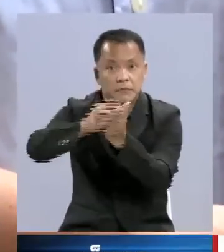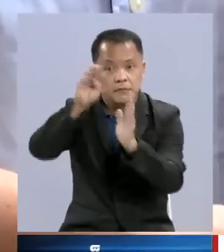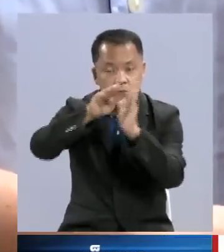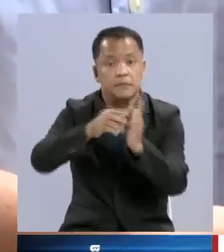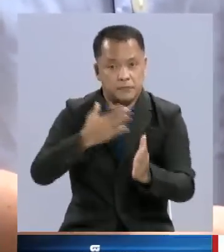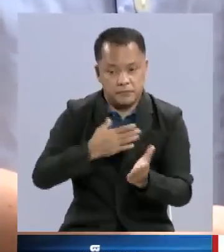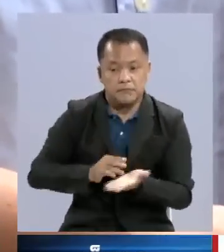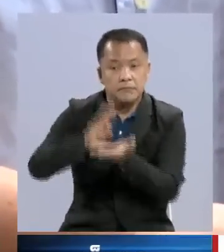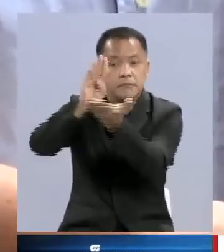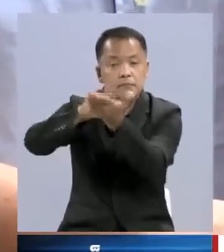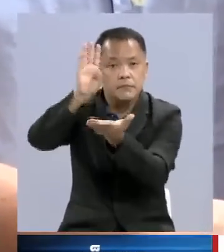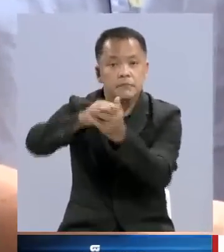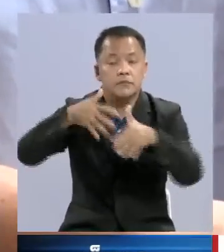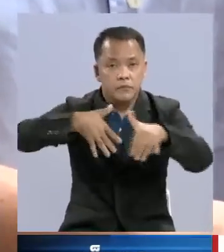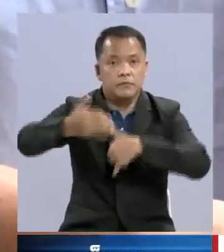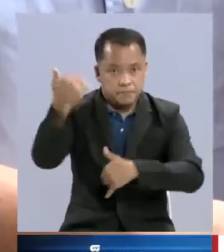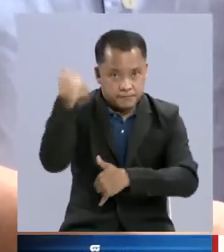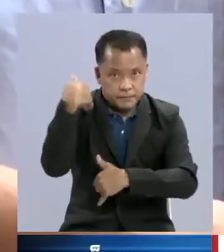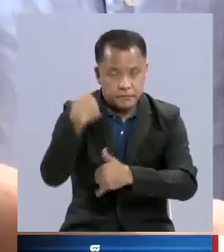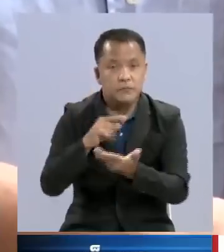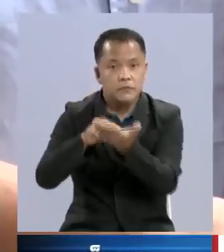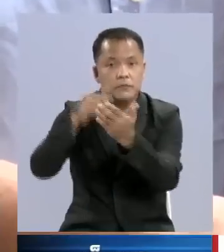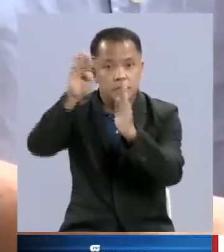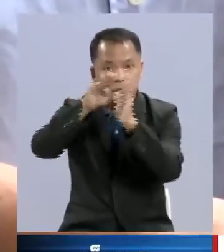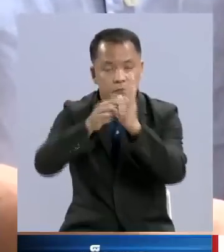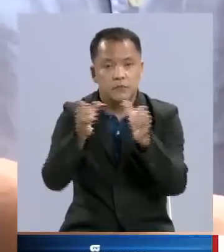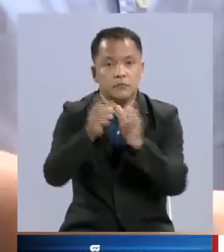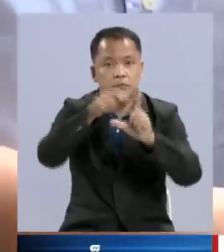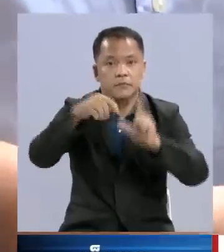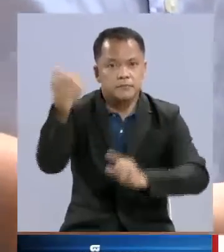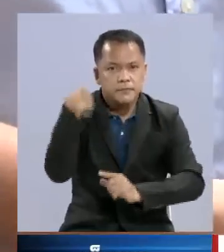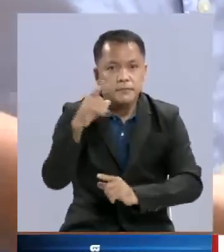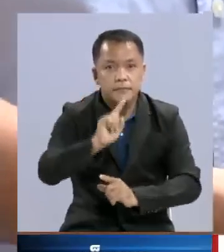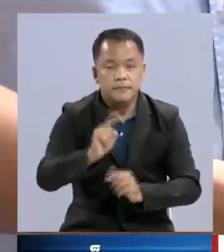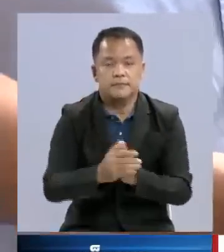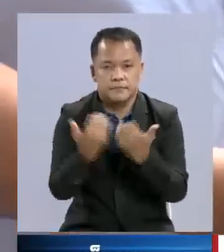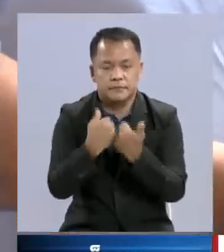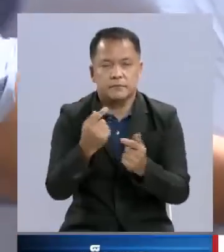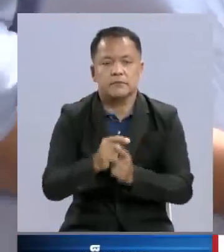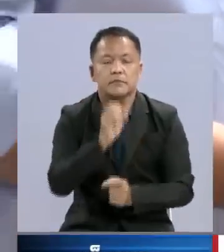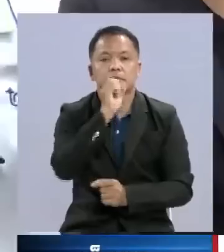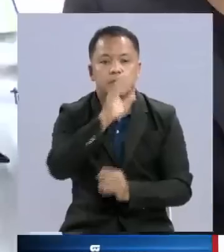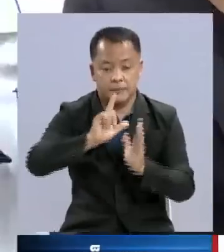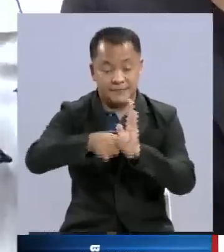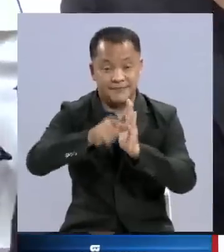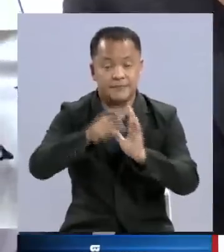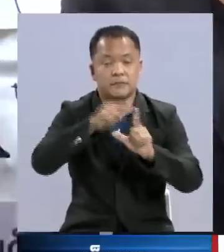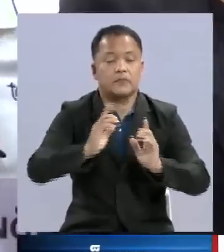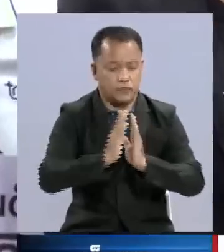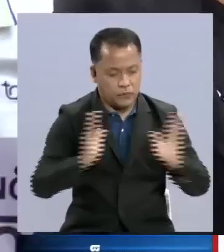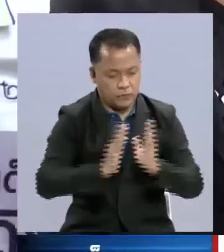ของเราก็คือในฐานะภาคประชาชนเนี่ยเข้าไปในนโยบายของพรรคก้าวไกลแค่ไหน ด้านคุณชัยธวัฒน์นะครับก็ขอบ